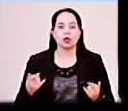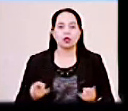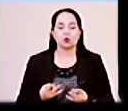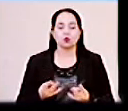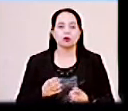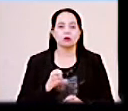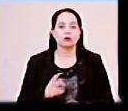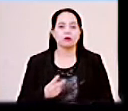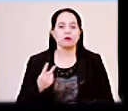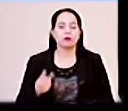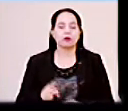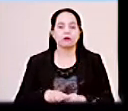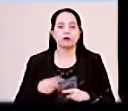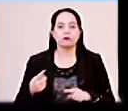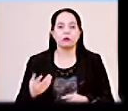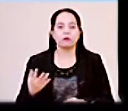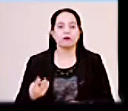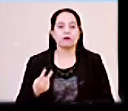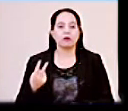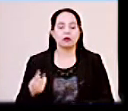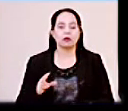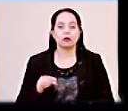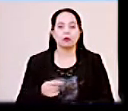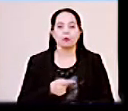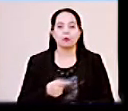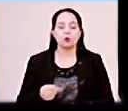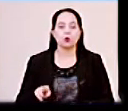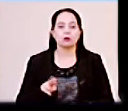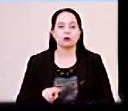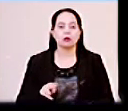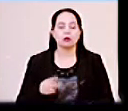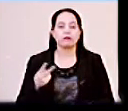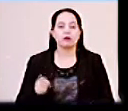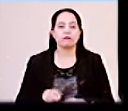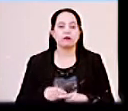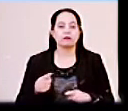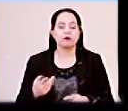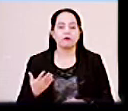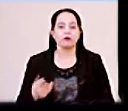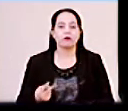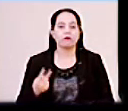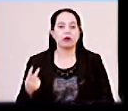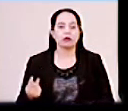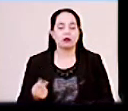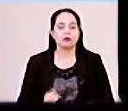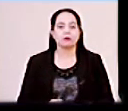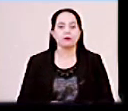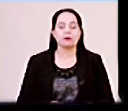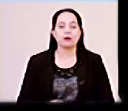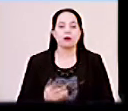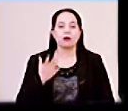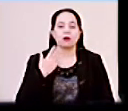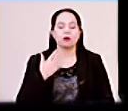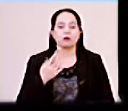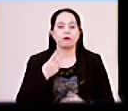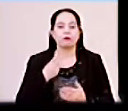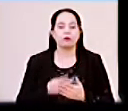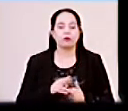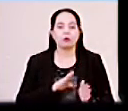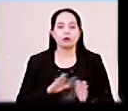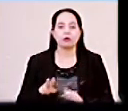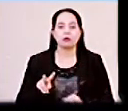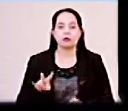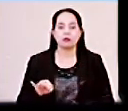c квадрат возвести в квадрат и минус d квадрат возвести в квадрат. Когда видим